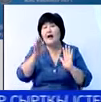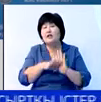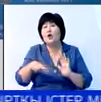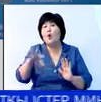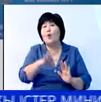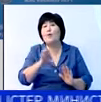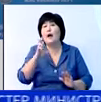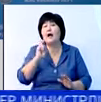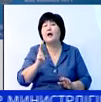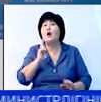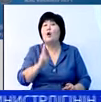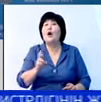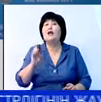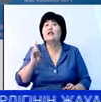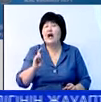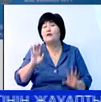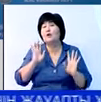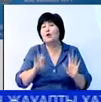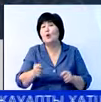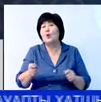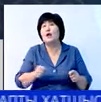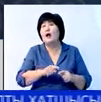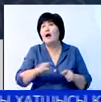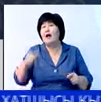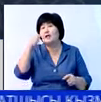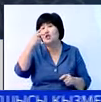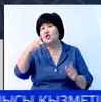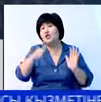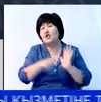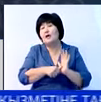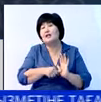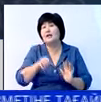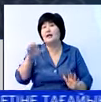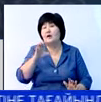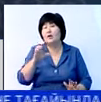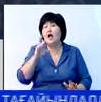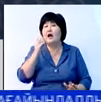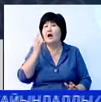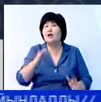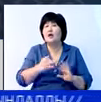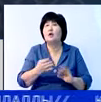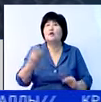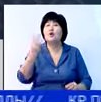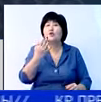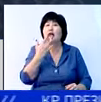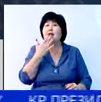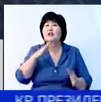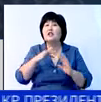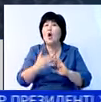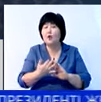облыс әкімі Қуаныш Досмайылов Сақтың төрағалығымен ағымдағы жылдың 26 қыркүйегінде Қармақшы ауданы 3-ші интернационал